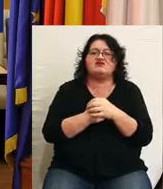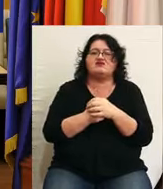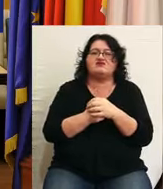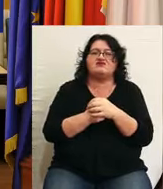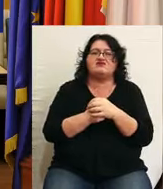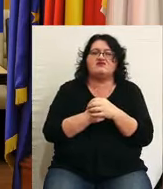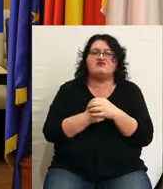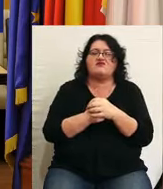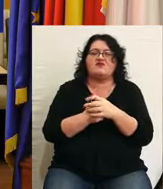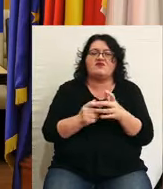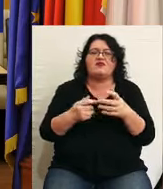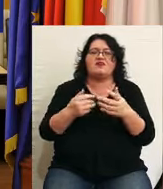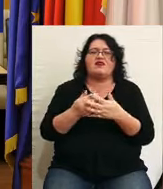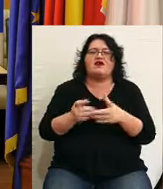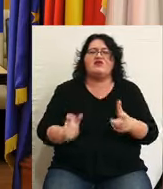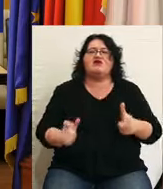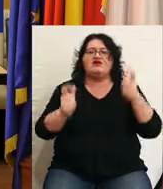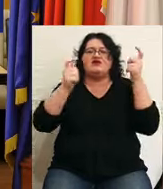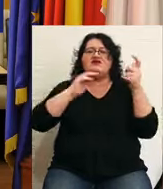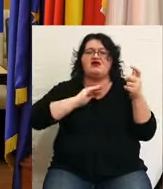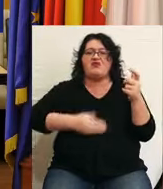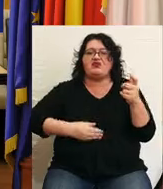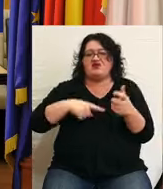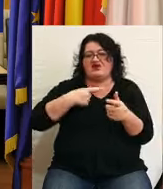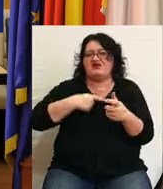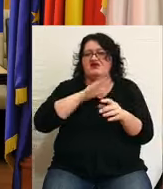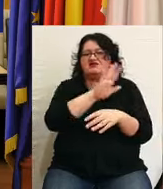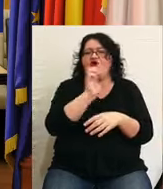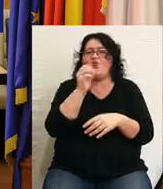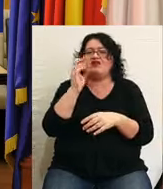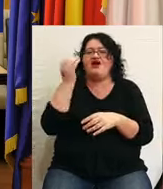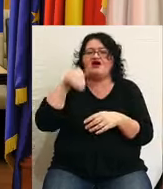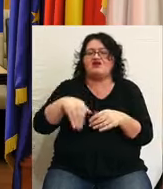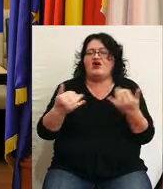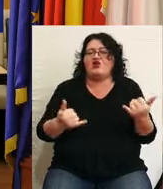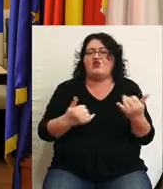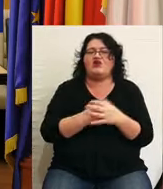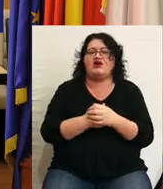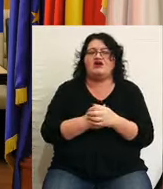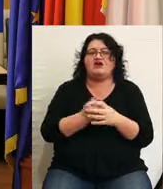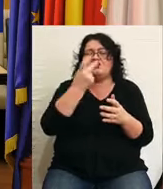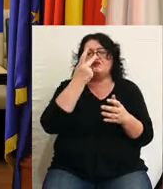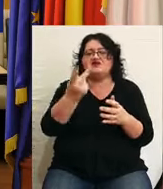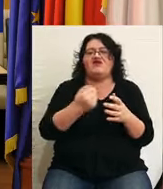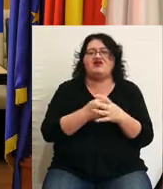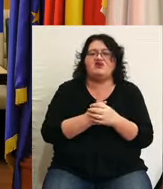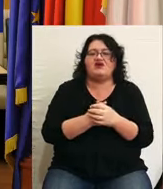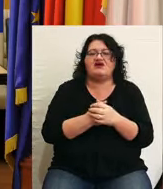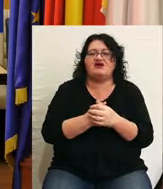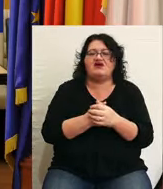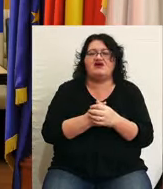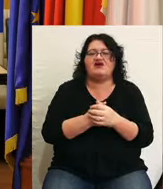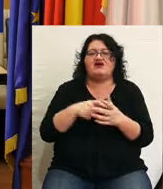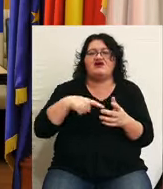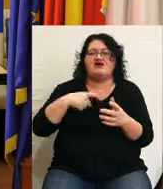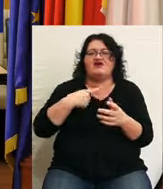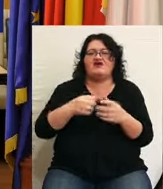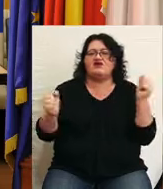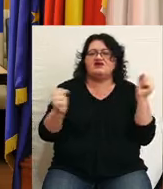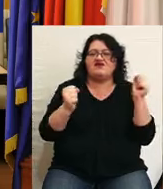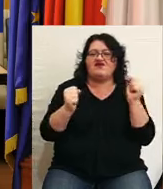Da, da. Clădirea primăriei, apropo, este și ea legată de Colterm. O să fie